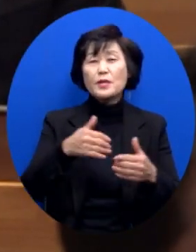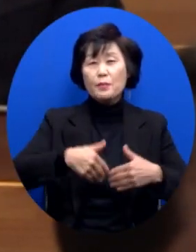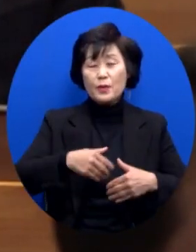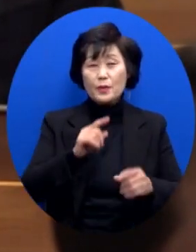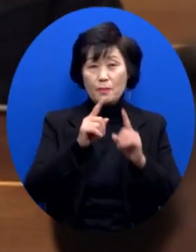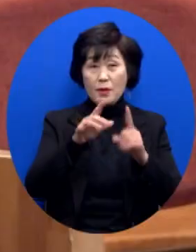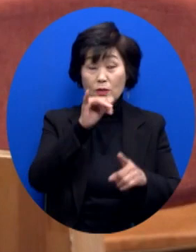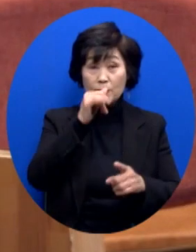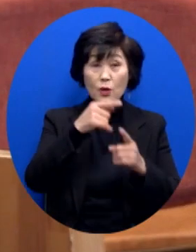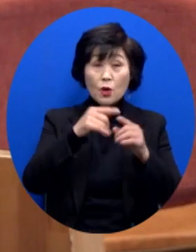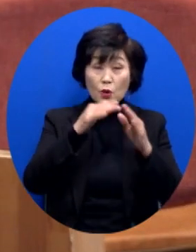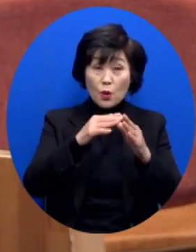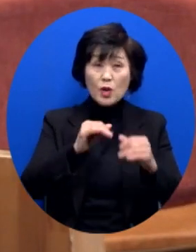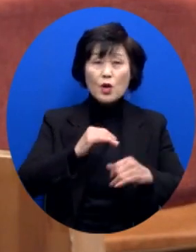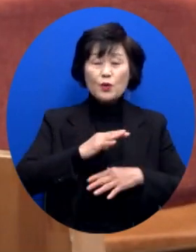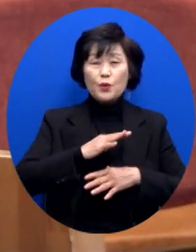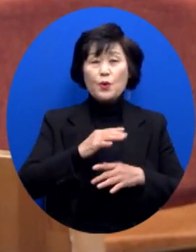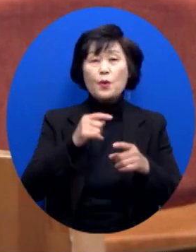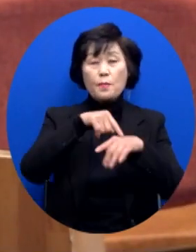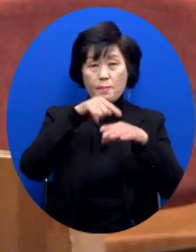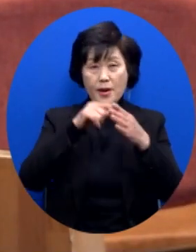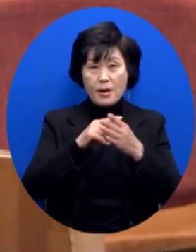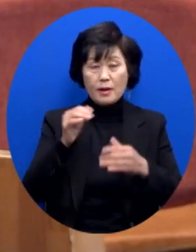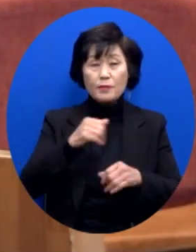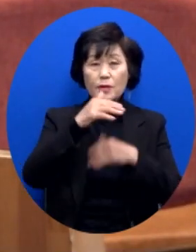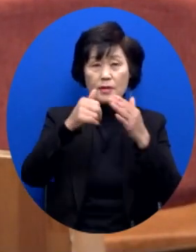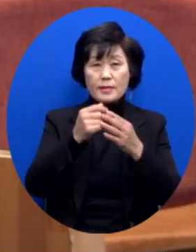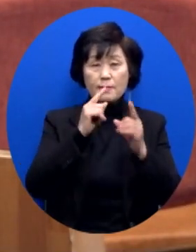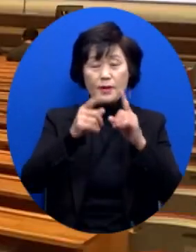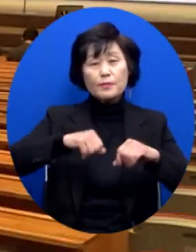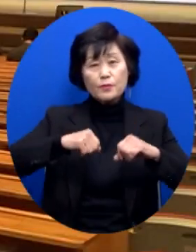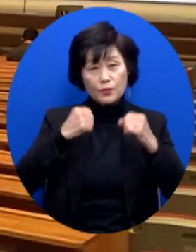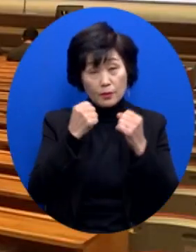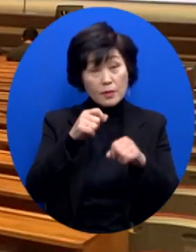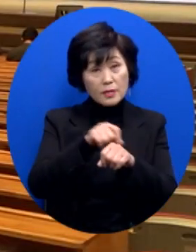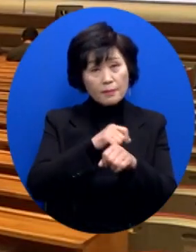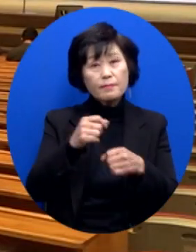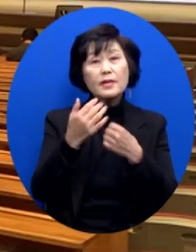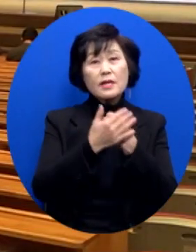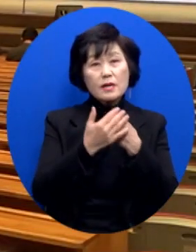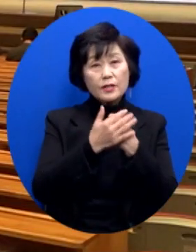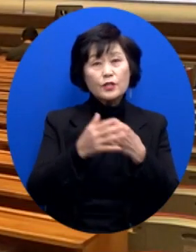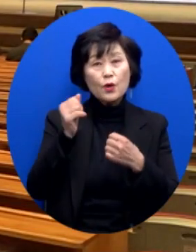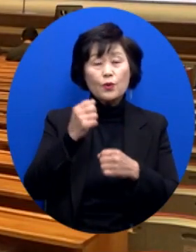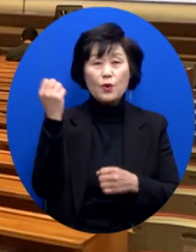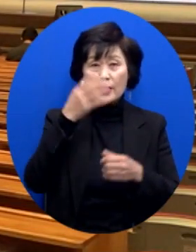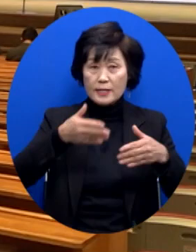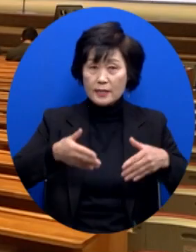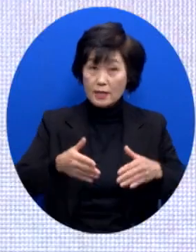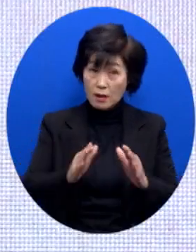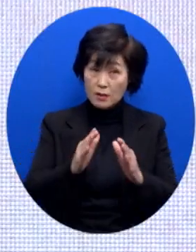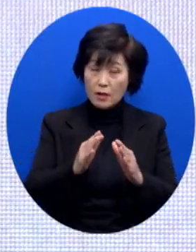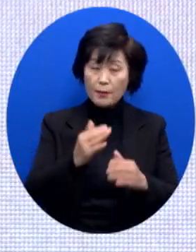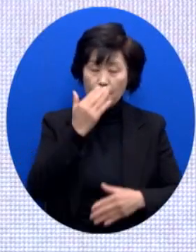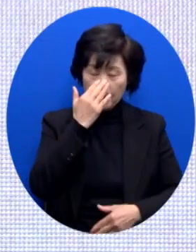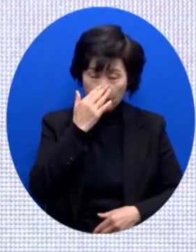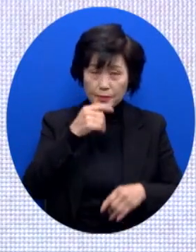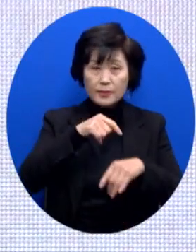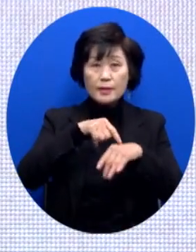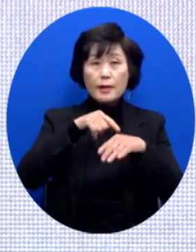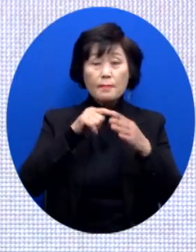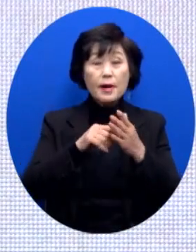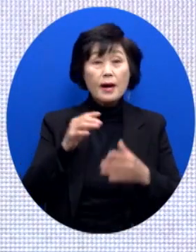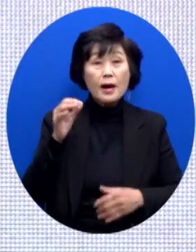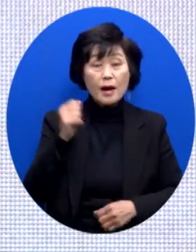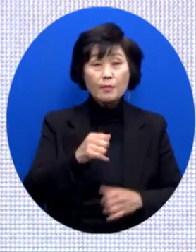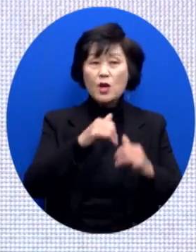이어 교회는 두려운 마음으로 하나님의 말씀에 순종하며 특별한 은총으로 거듭나야 한다 며 겸허한 자세로 사회적인